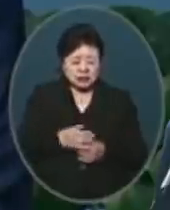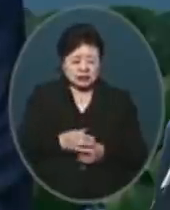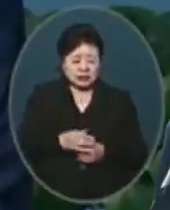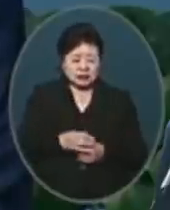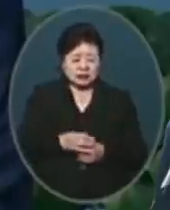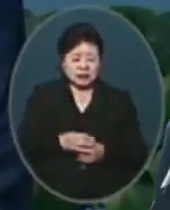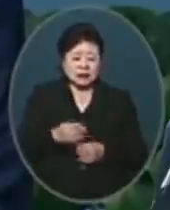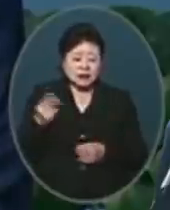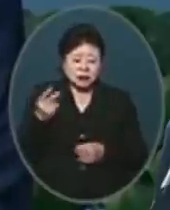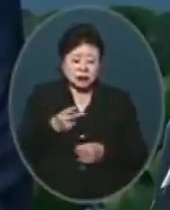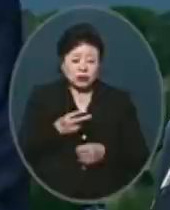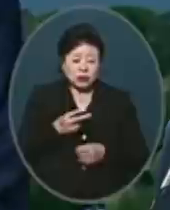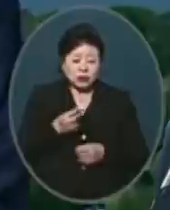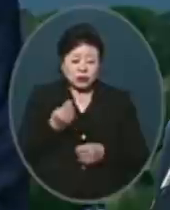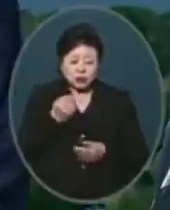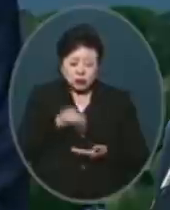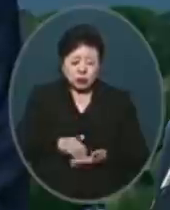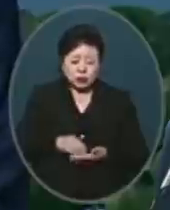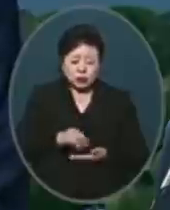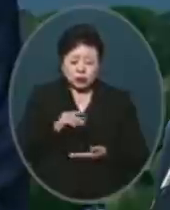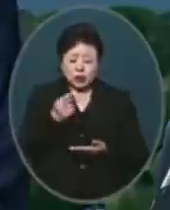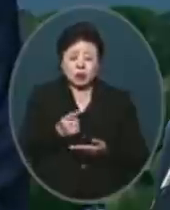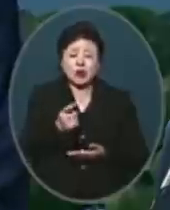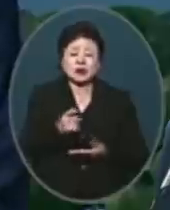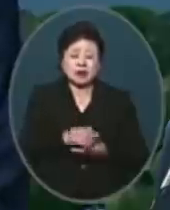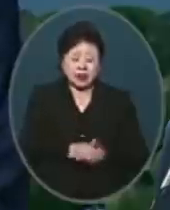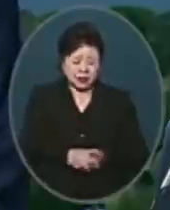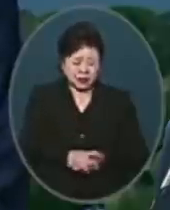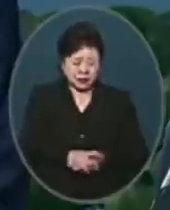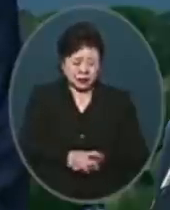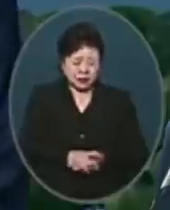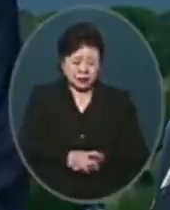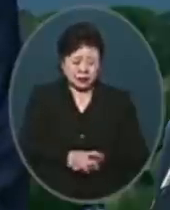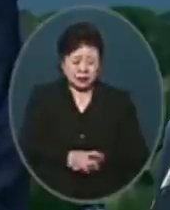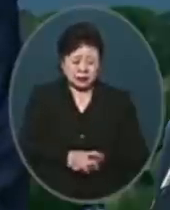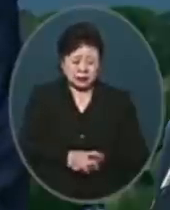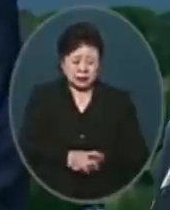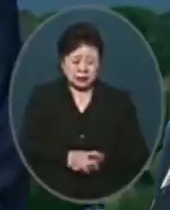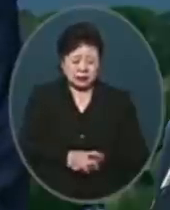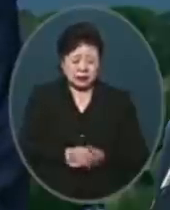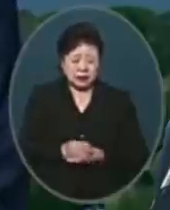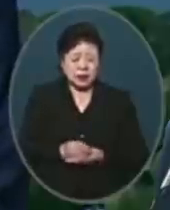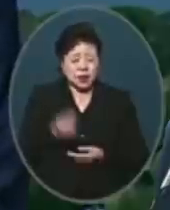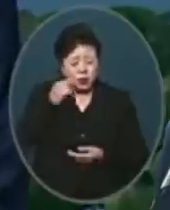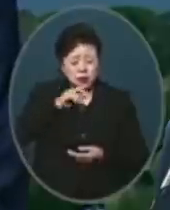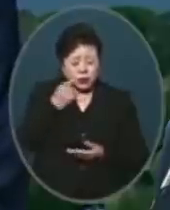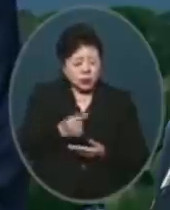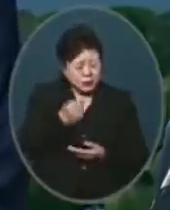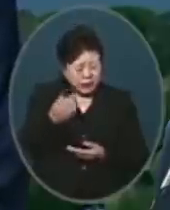되난 뒤에 도로 돌아오네. 어떻게 합니까? 돌아가시지, 왜 돌아옵니까?